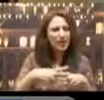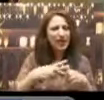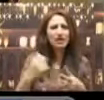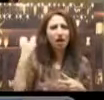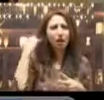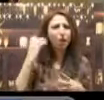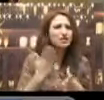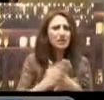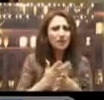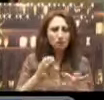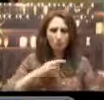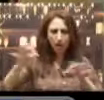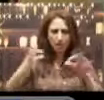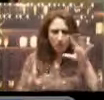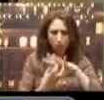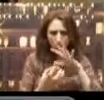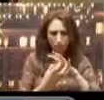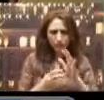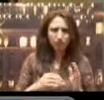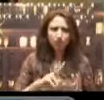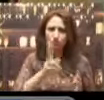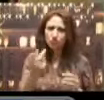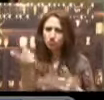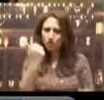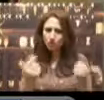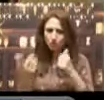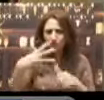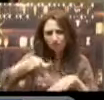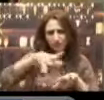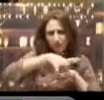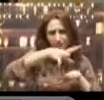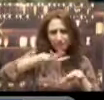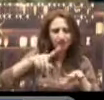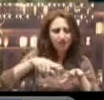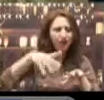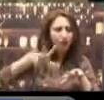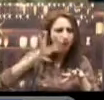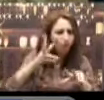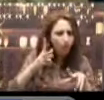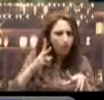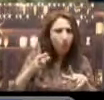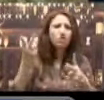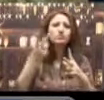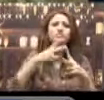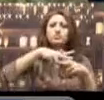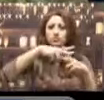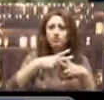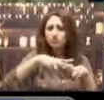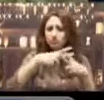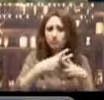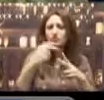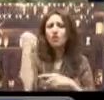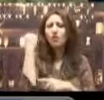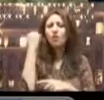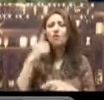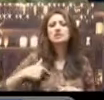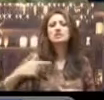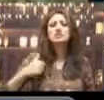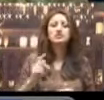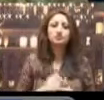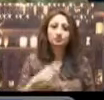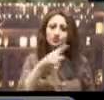مش عارف، لا دي البدايه بيبقى احنا بناخد سنه اعدادي في الاول بنبدا نفكر فيها نحدد فيها ميولنا يعني. يعني كان عندي الاختيار